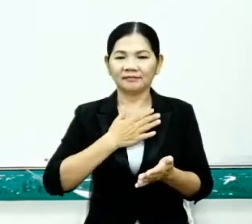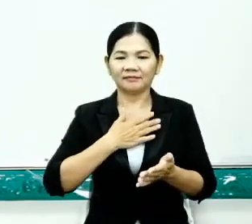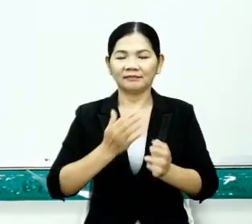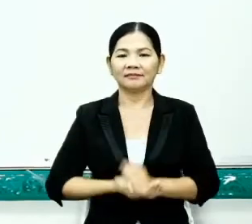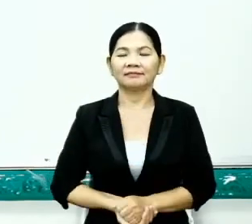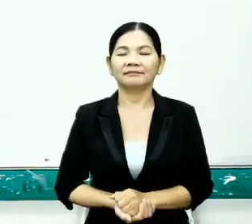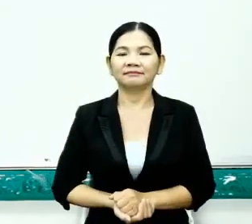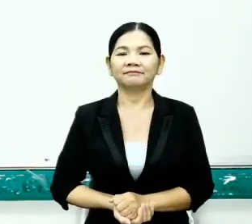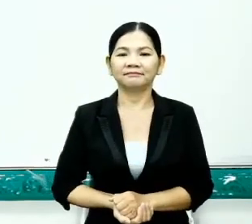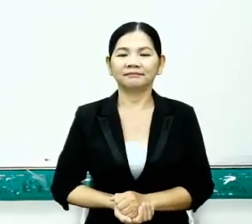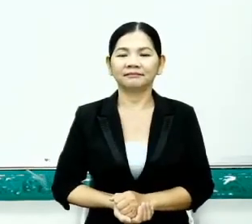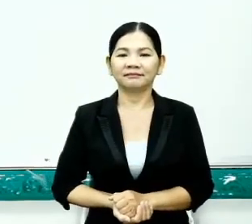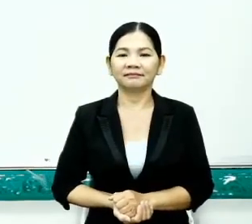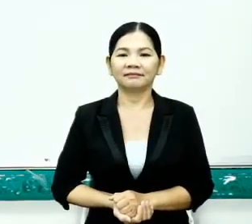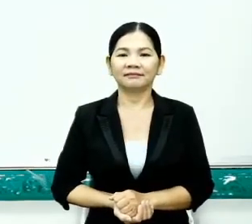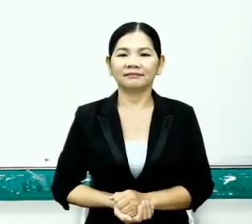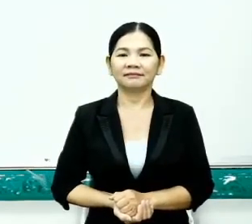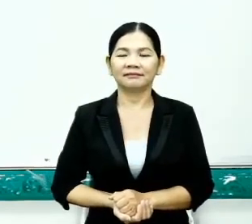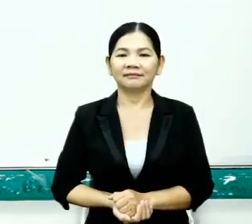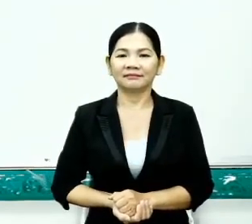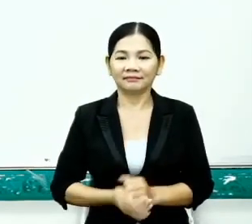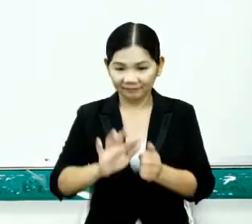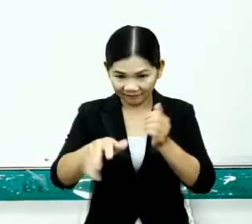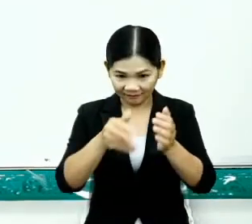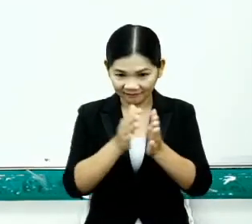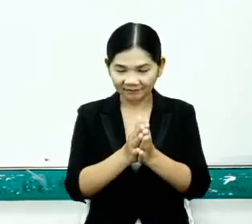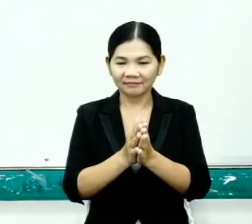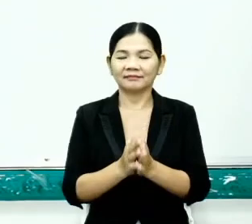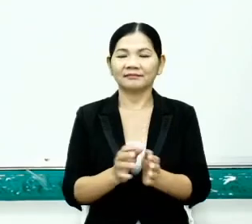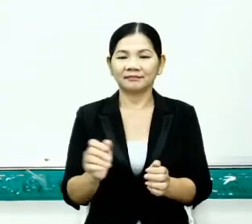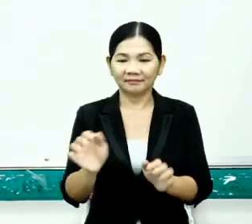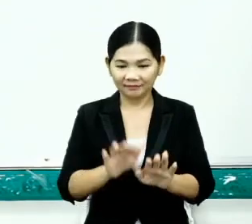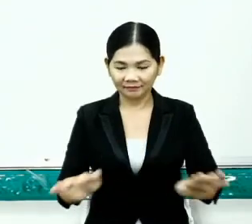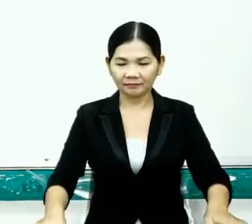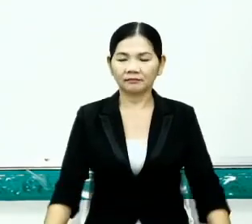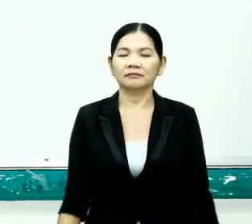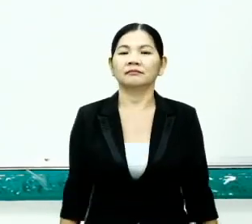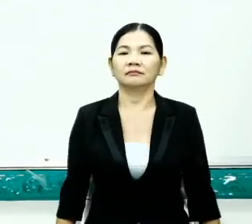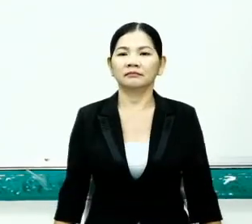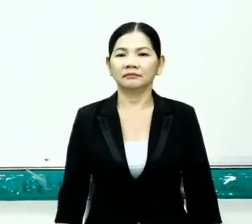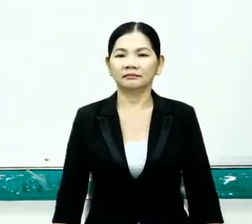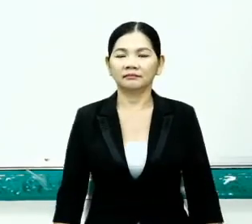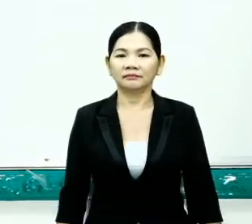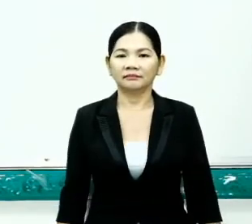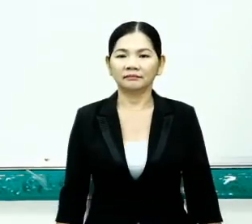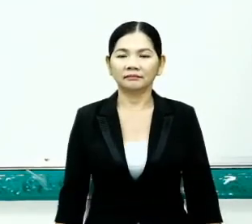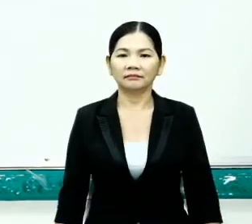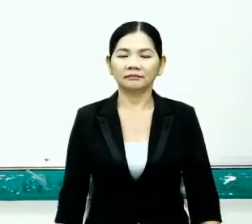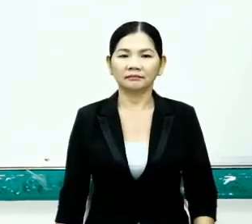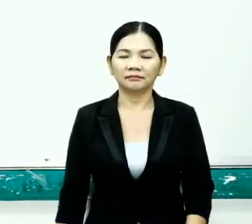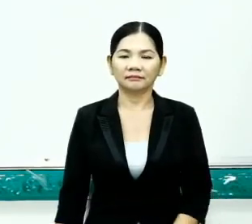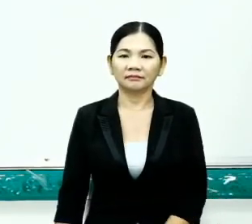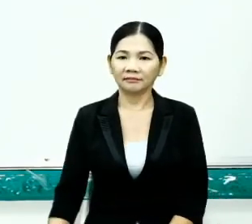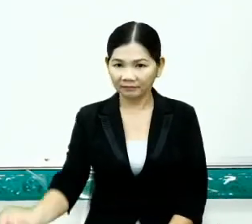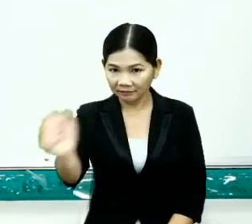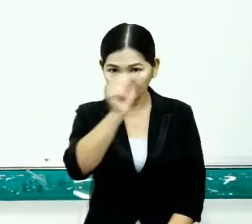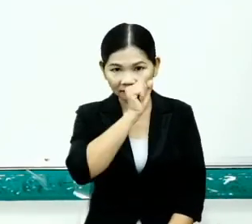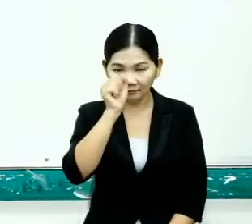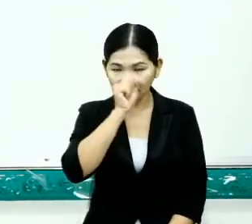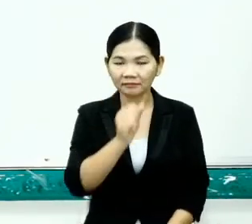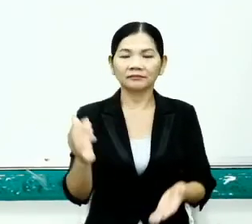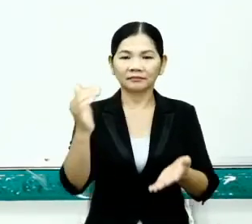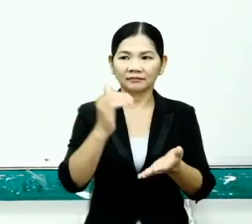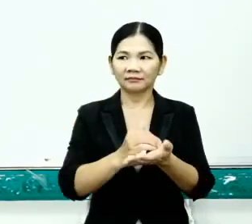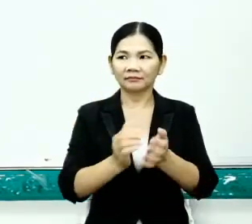ដៃខ្ញុំចាអរគុណកូនកូនចាអញ្ចឹងកូនកូនត្រៀមច្រៀងជាមួយអ្នកគ្រូ